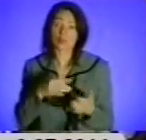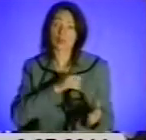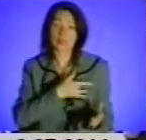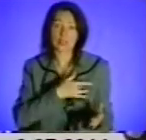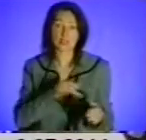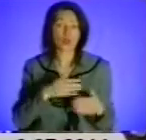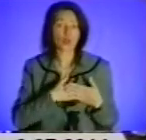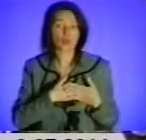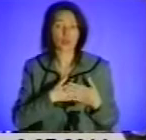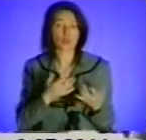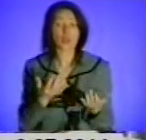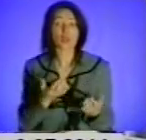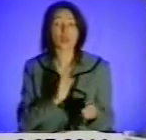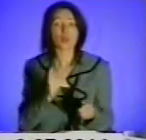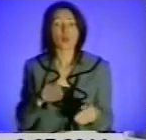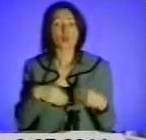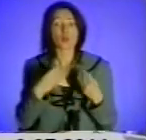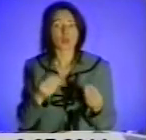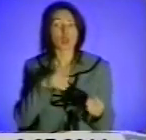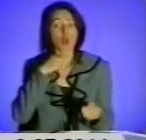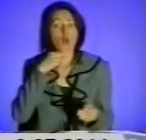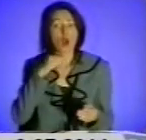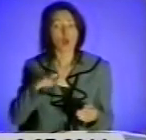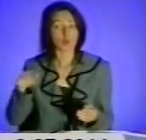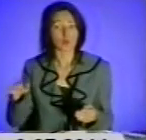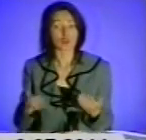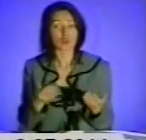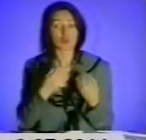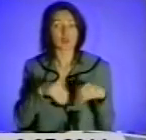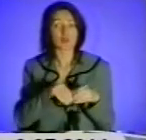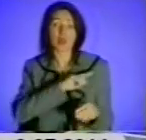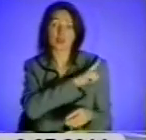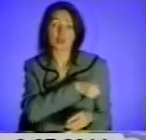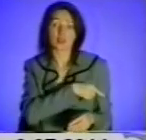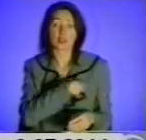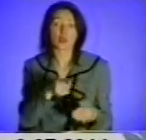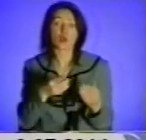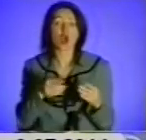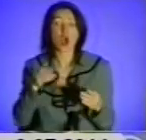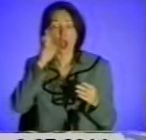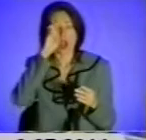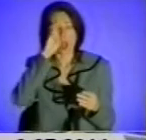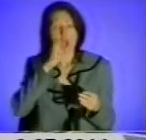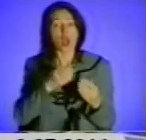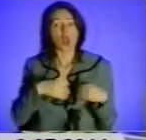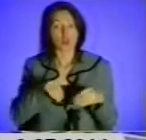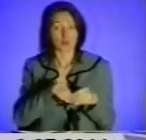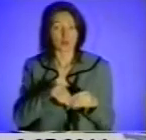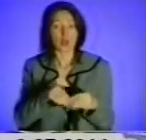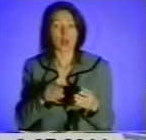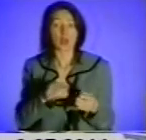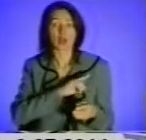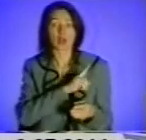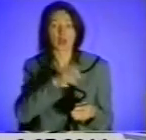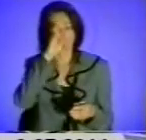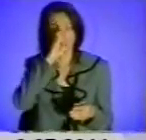будуть приділяти їй увагу. Якщо сім'я сильна, то і родина сильна, і відповідно і держава сильна, бо держава складається